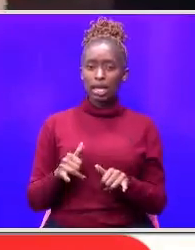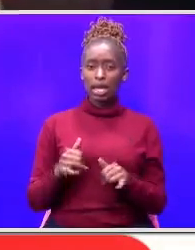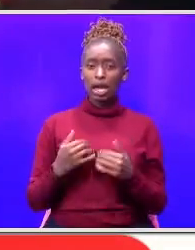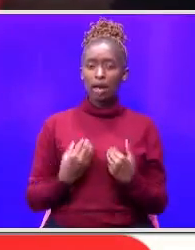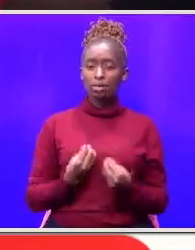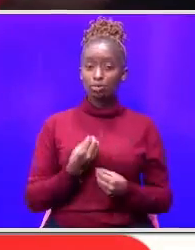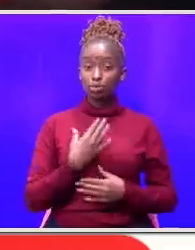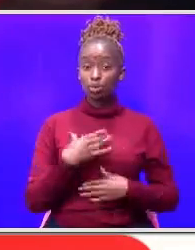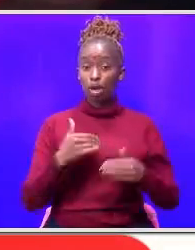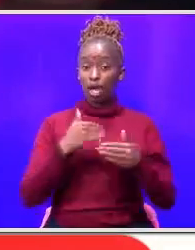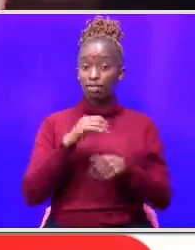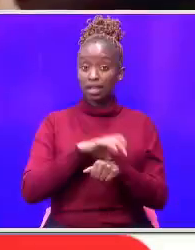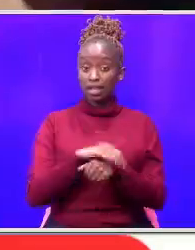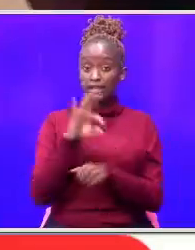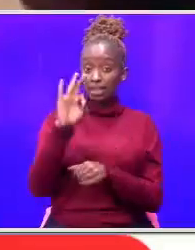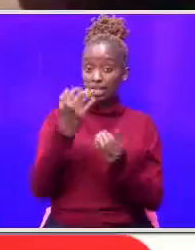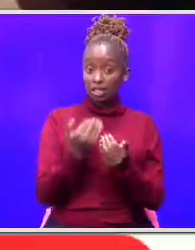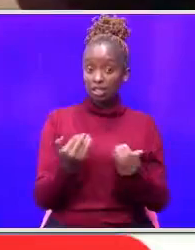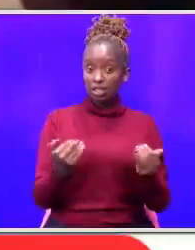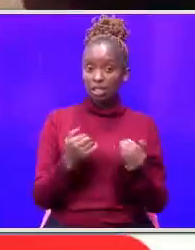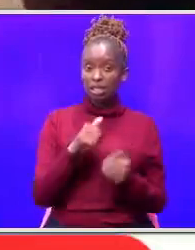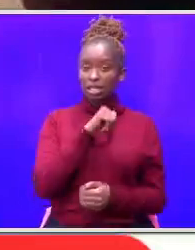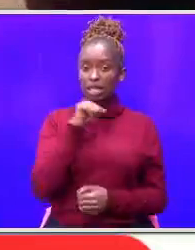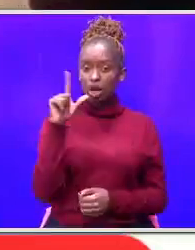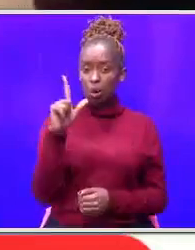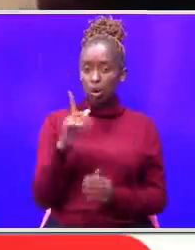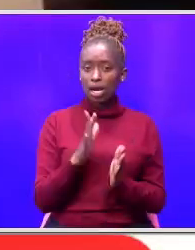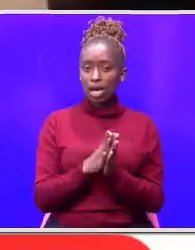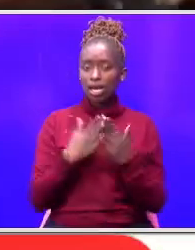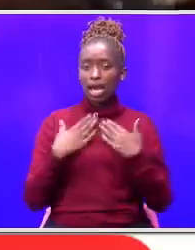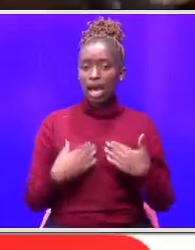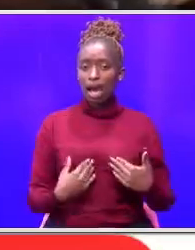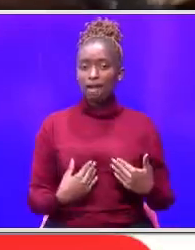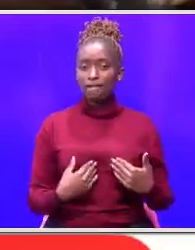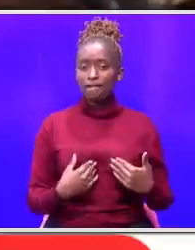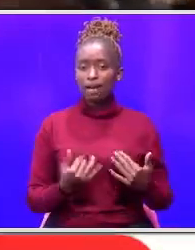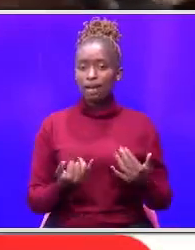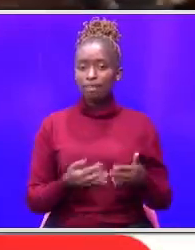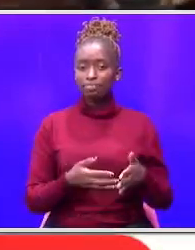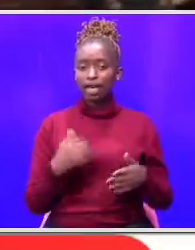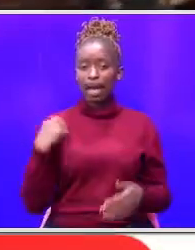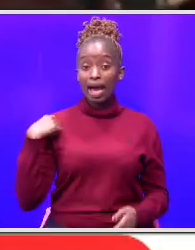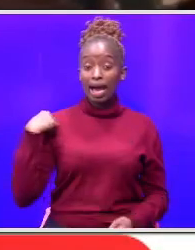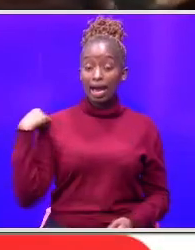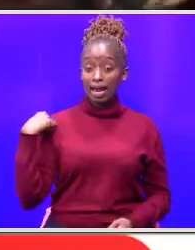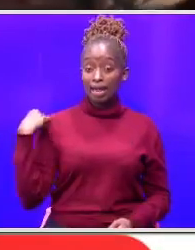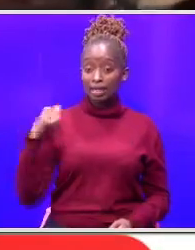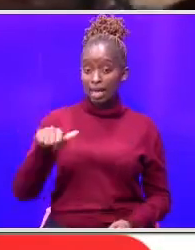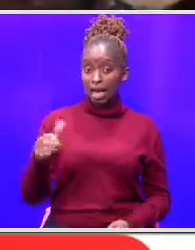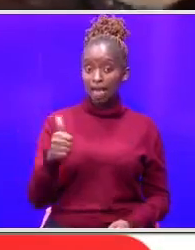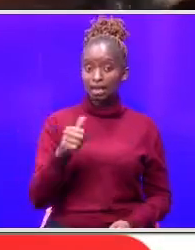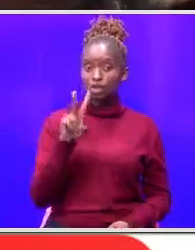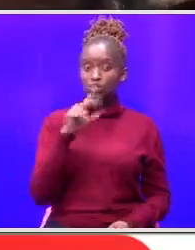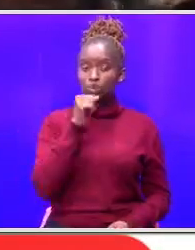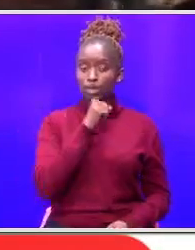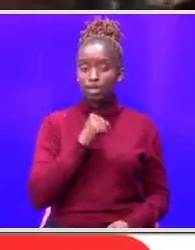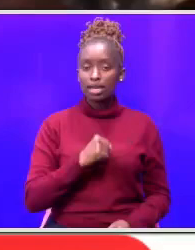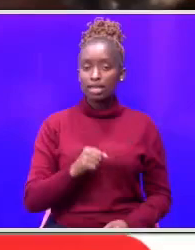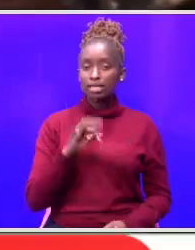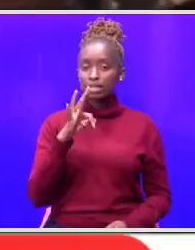kuwadhulumu wanawe watatu, akimuua mmoja na kuwanajisi wengine wawili wenye umri wa miaka